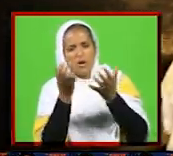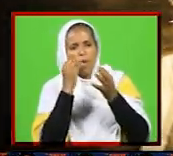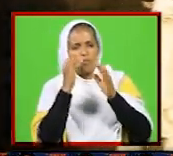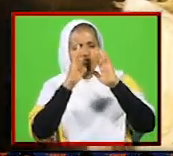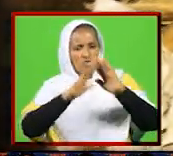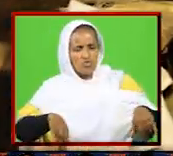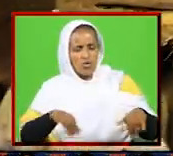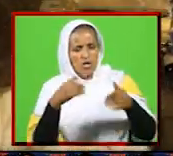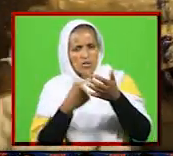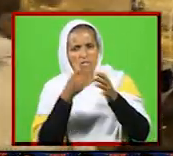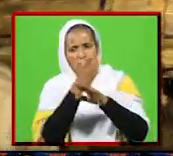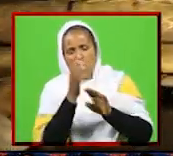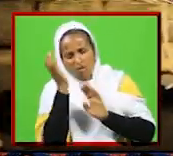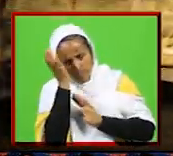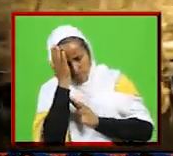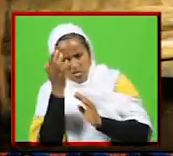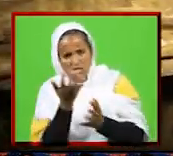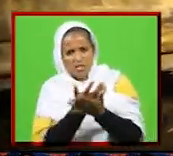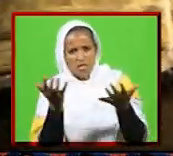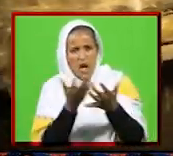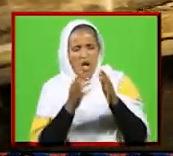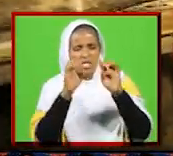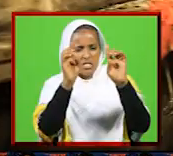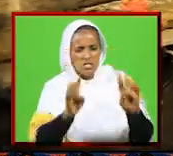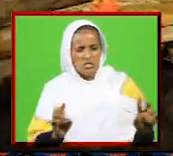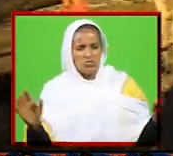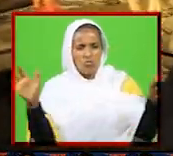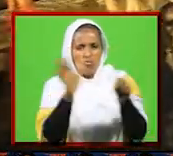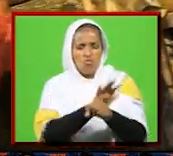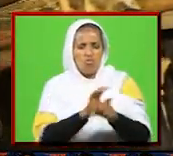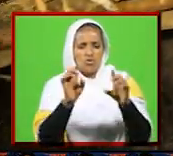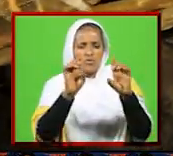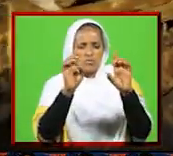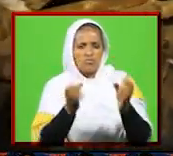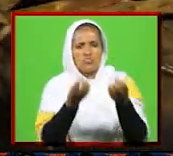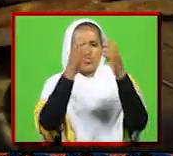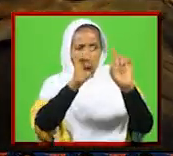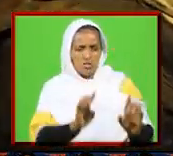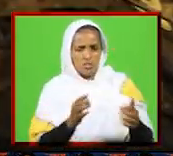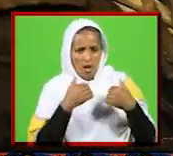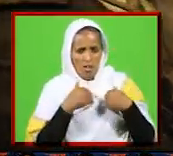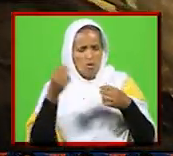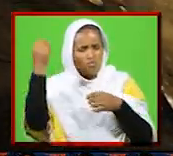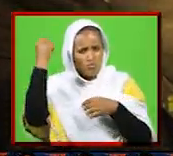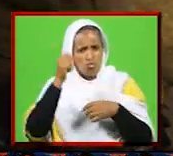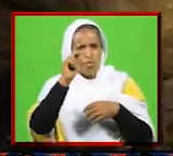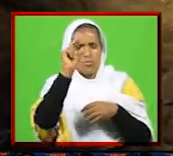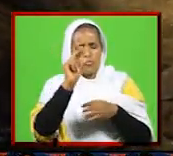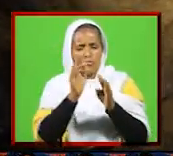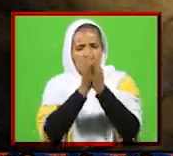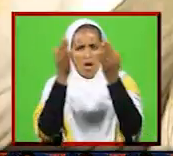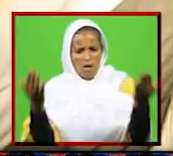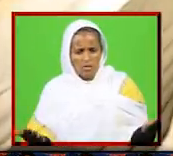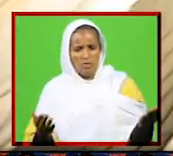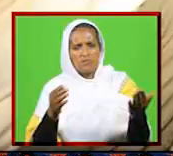መጥቼ ከሱ ጋር አድራለሁ። ፈርሶ አልቃቤቱ አድሬ ይቃ ቅርሶችን በሙሉ